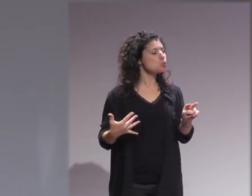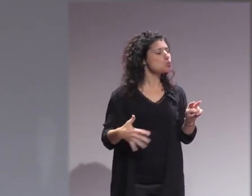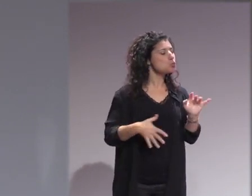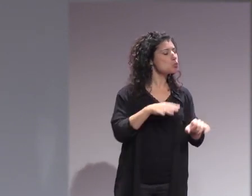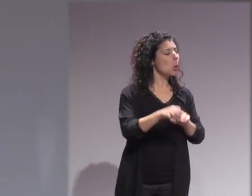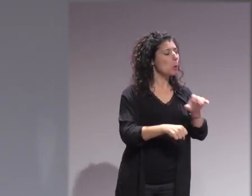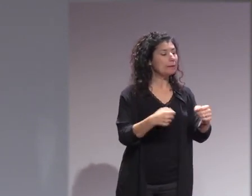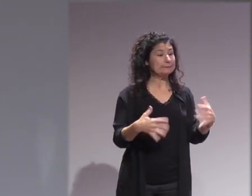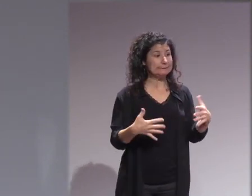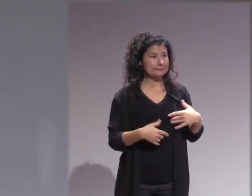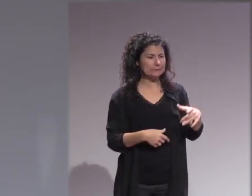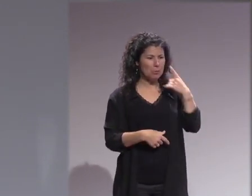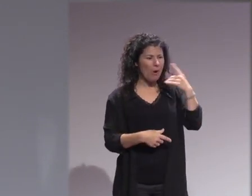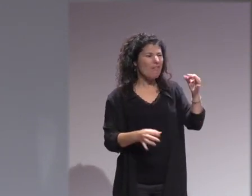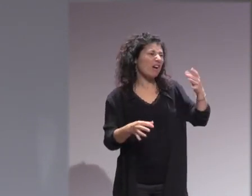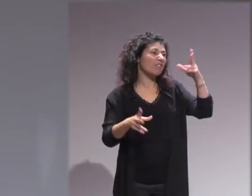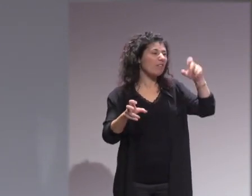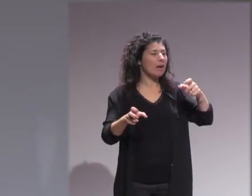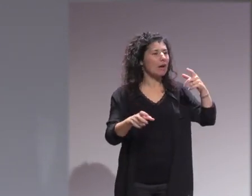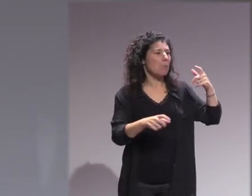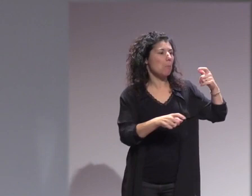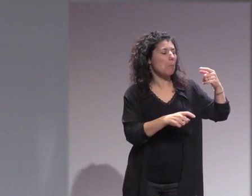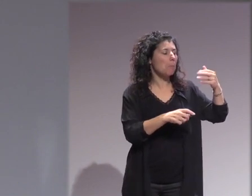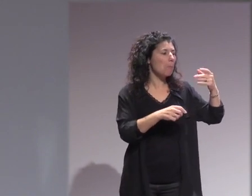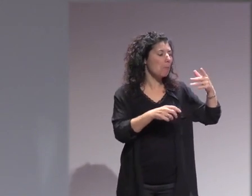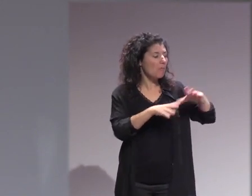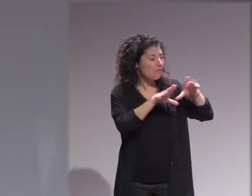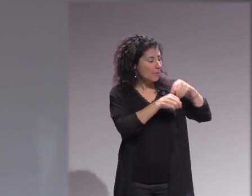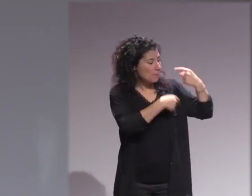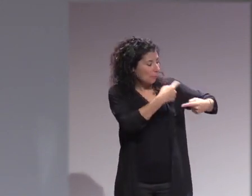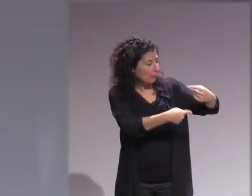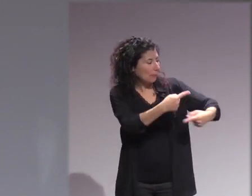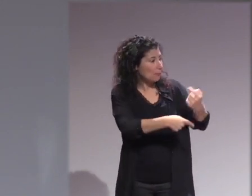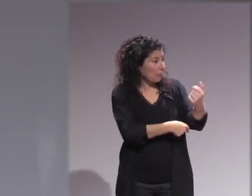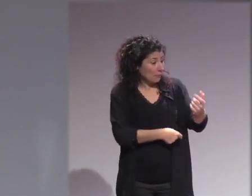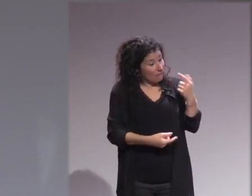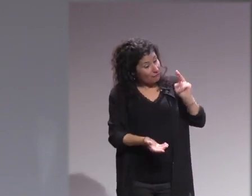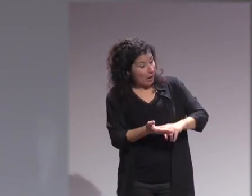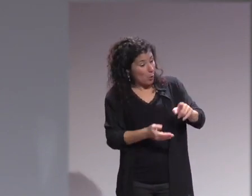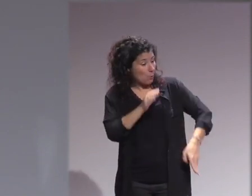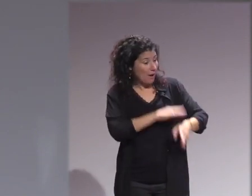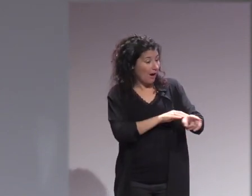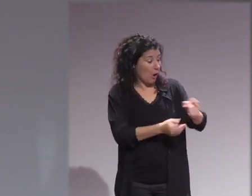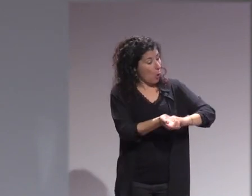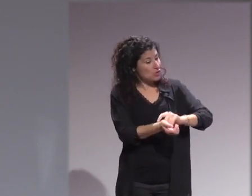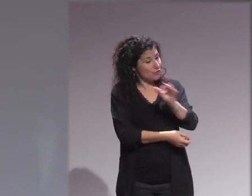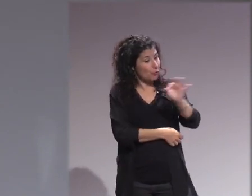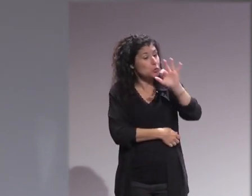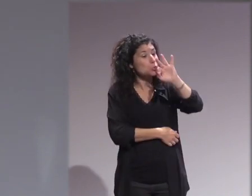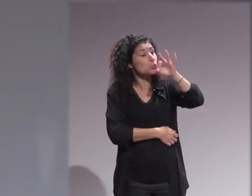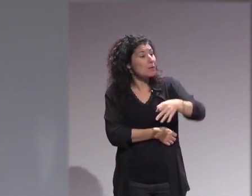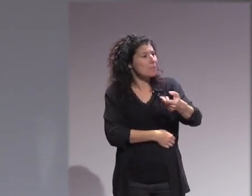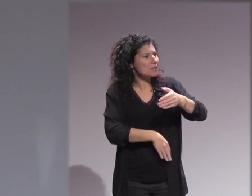population, puisque l'affiliation est patrilinéaire à ce moment-là, et donc ces enfants sont techniquement français. Mais est-ce qu'ils peuvent être vraiment français quand ils sont à